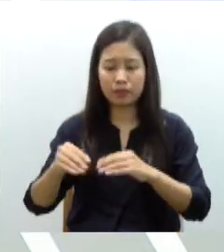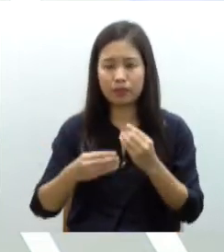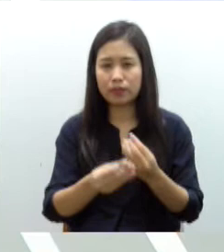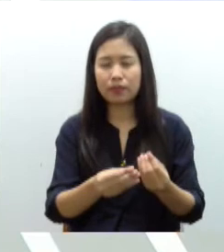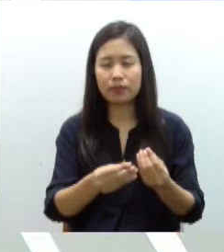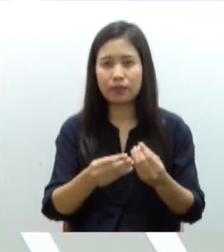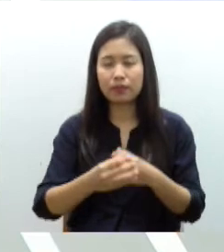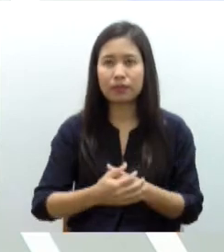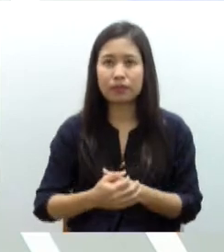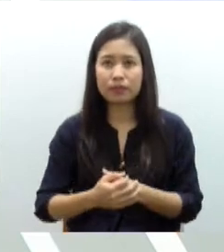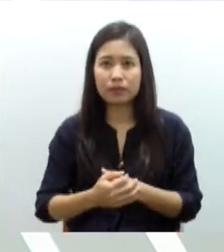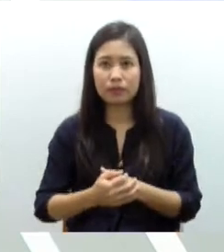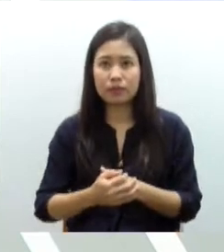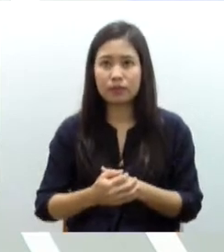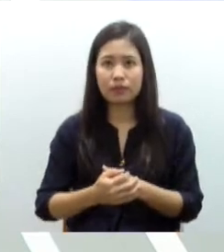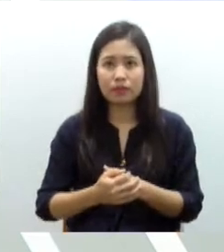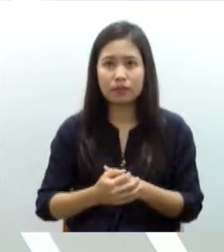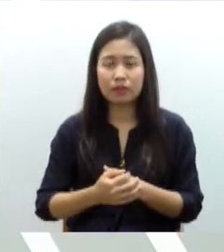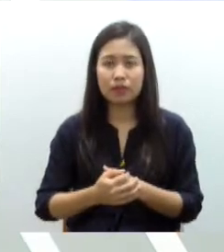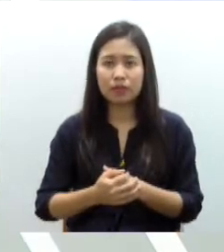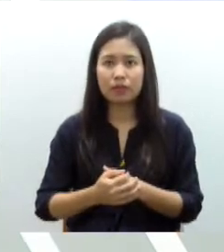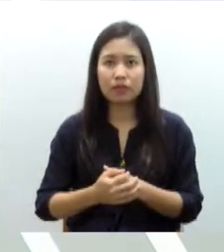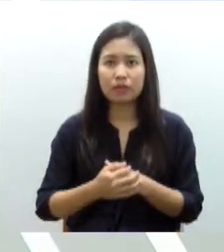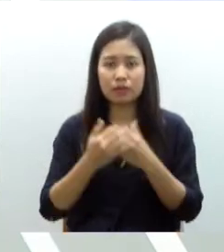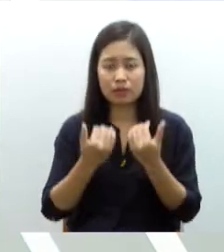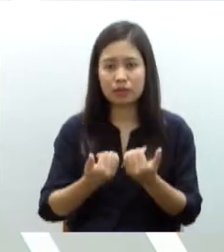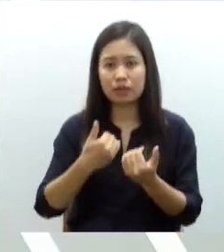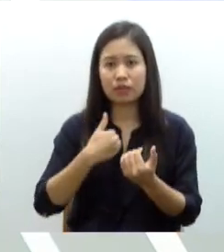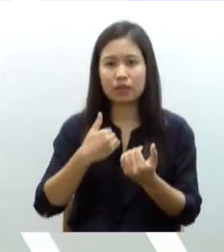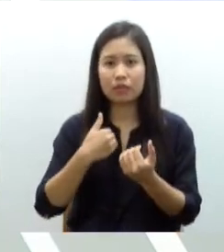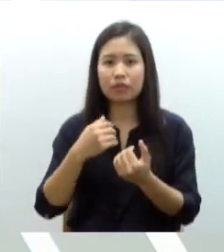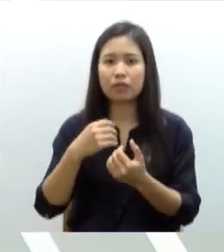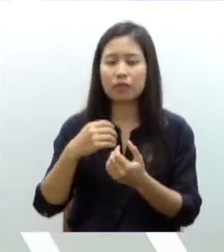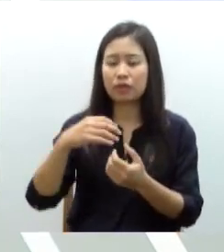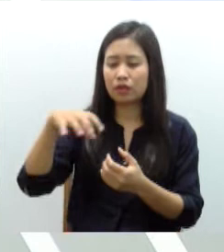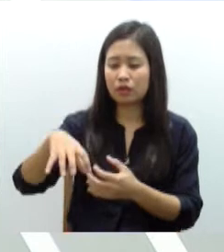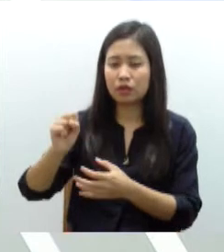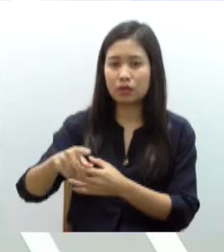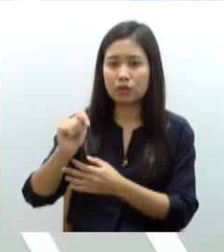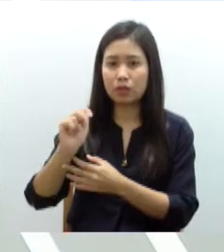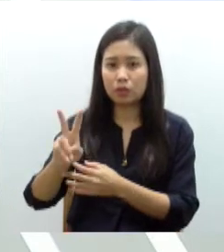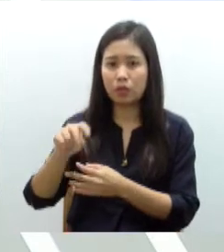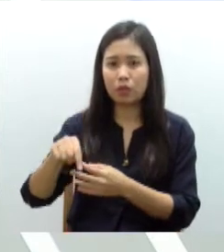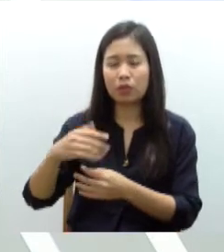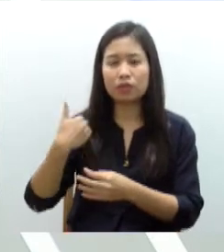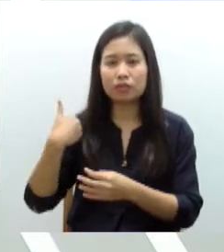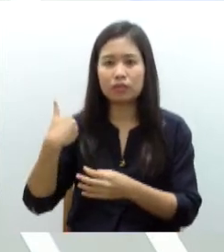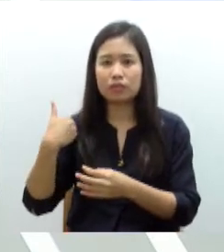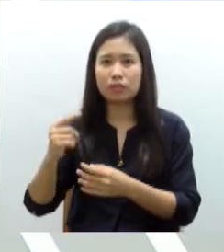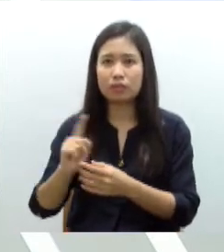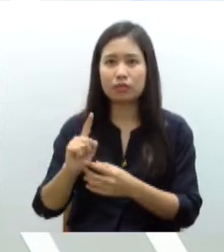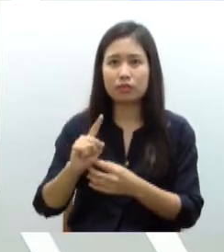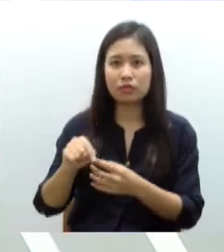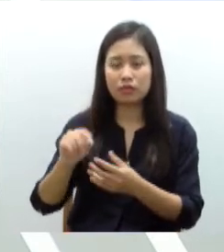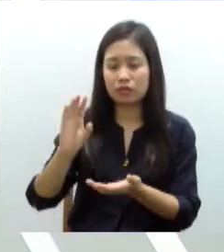ทอร์นอลก็เช่นเดียวกันเป็นบุคคลภายนอกนะครับที่มาติดต่อกับสปท.เนี่ยนะฮะก็ 10% เช่นเดียวกันนะครับแต่ถ้าจำนวนม